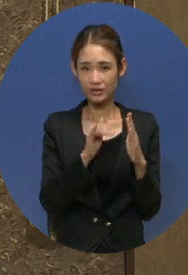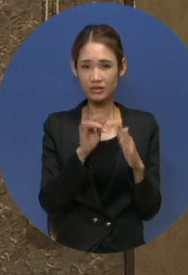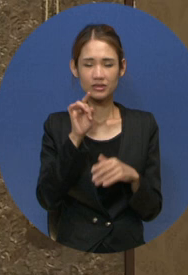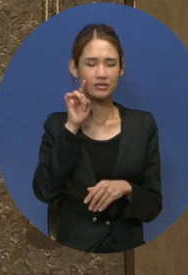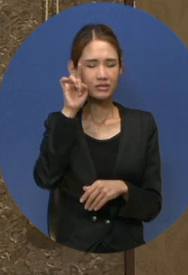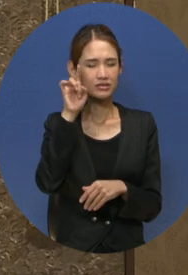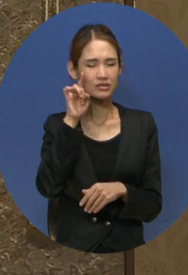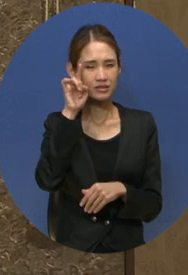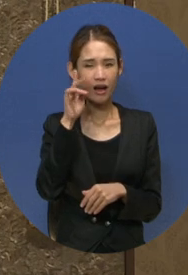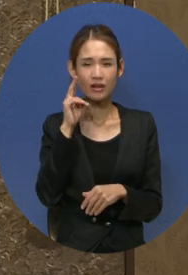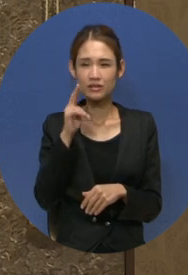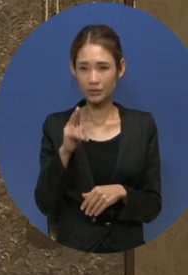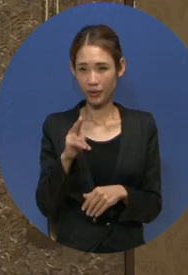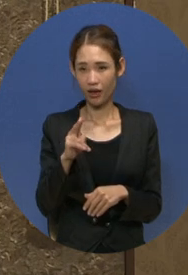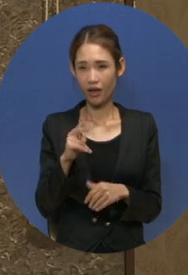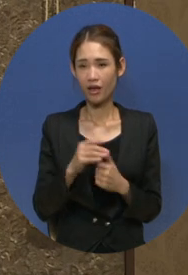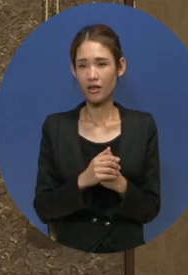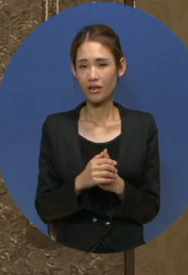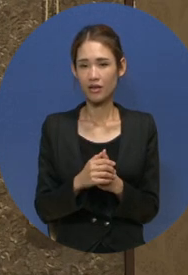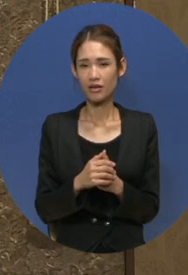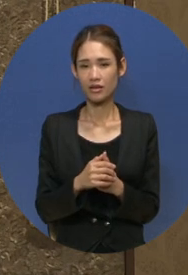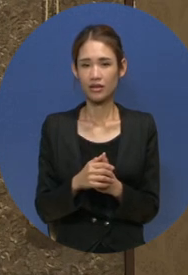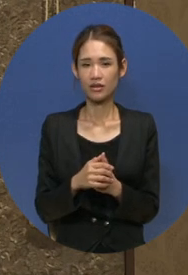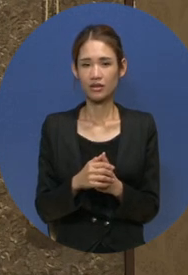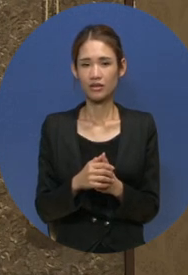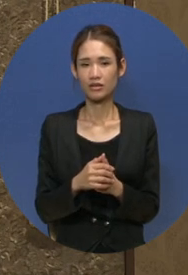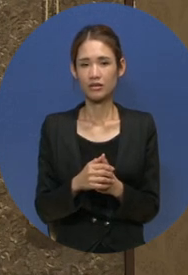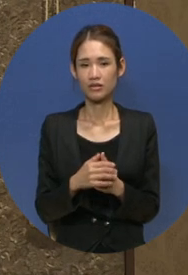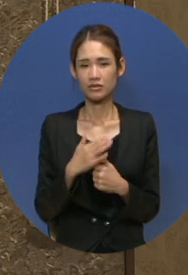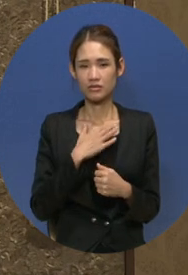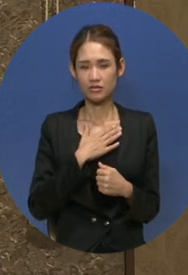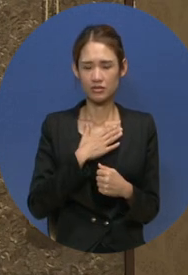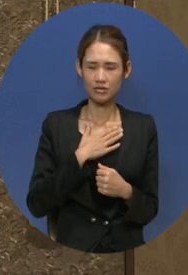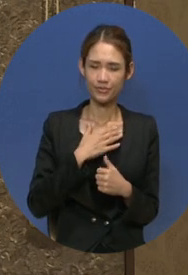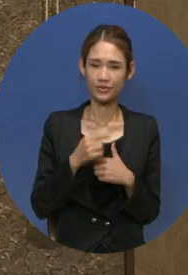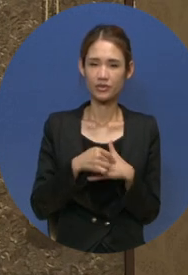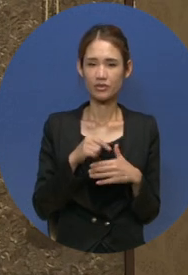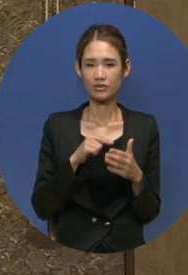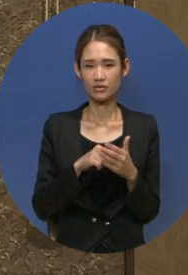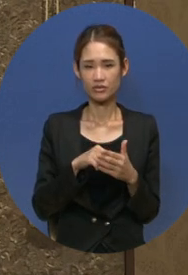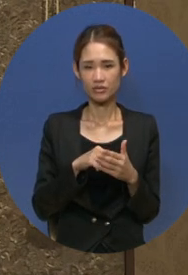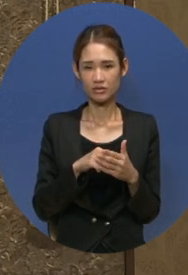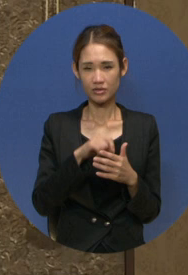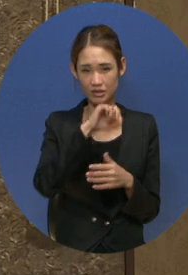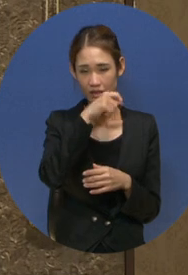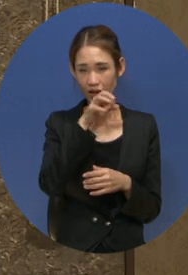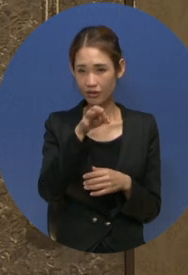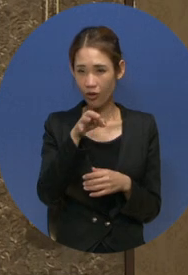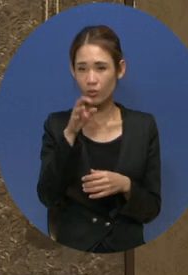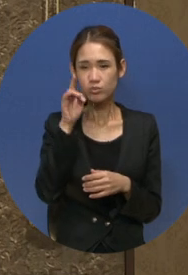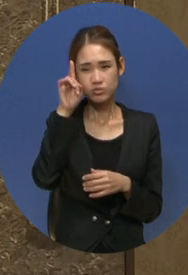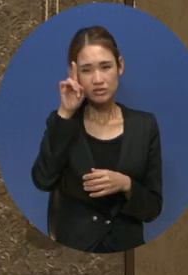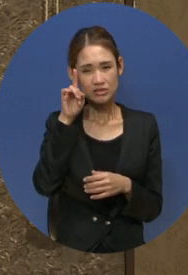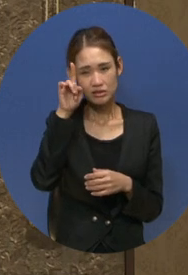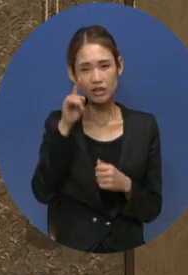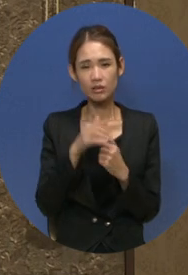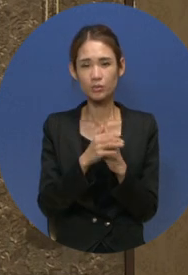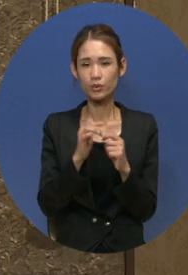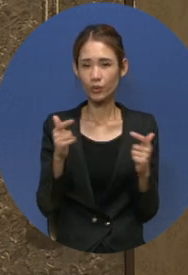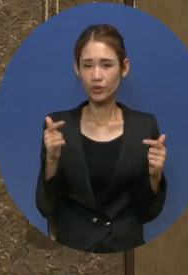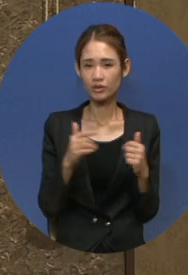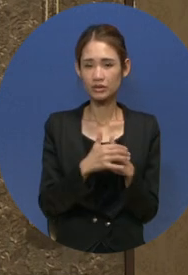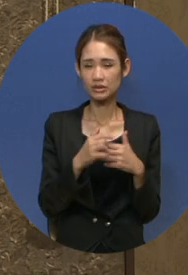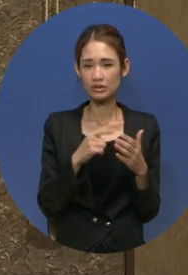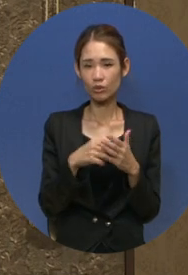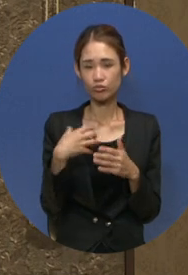가족들이 굉장히 스트레스를 많이 받으시거든요. 네. 뭐 심리 정서적인 차원에서 스트레스, 재정 심리적 차원에서의 스트레스. 그래서 그